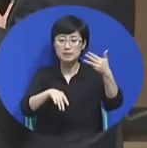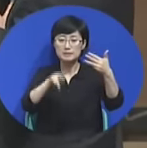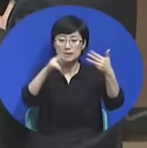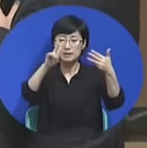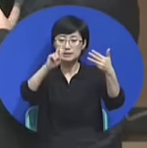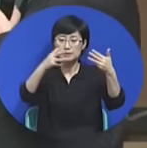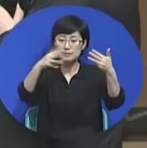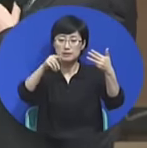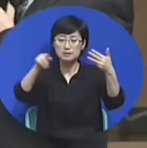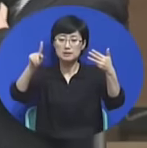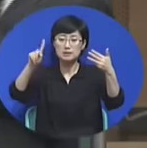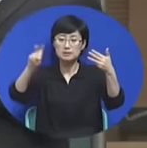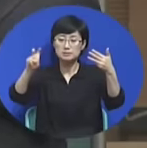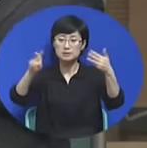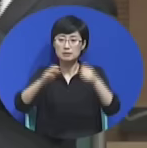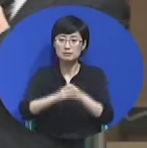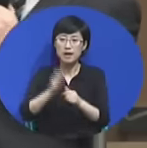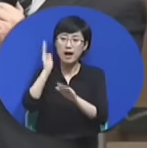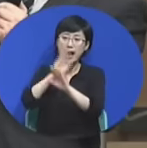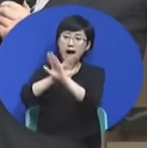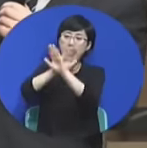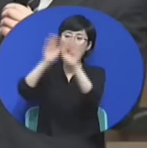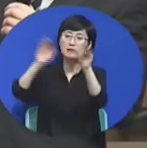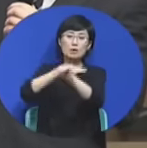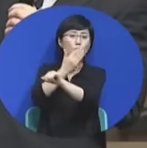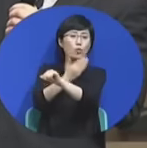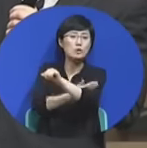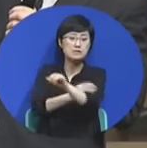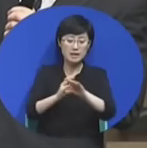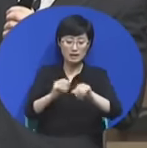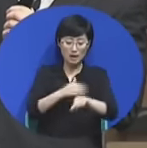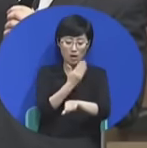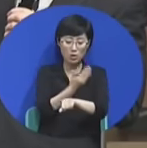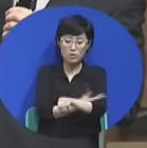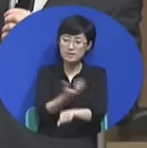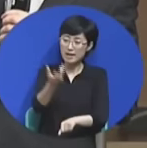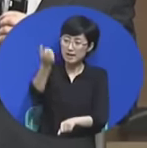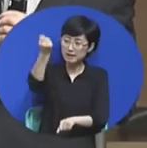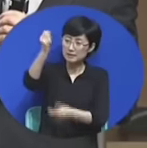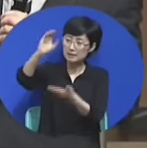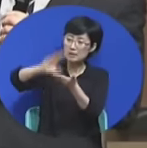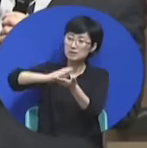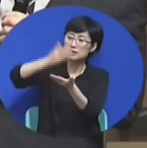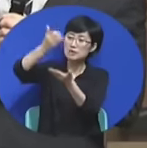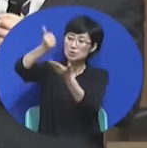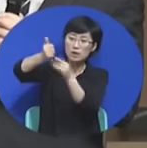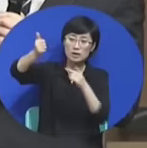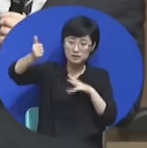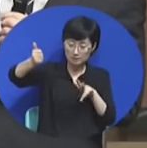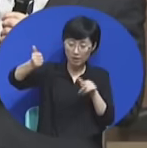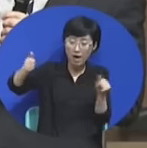20절에 하늘과 땅의 모든 권세를 가진 그리스도께서 나와 함께.